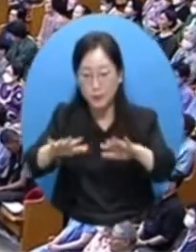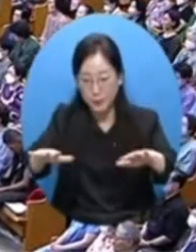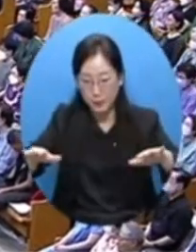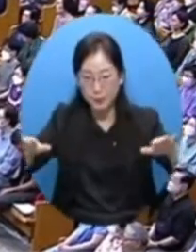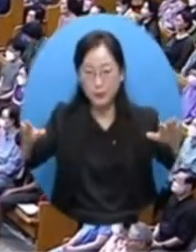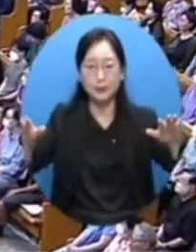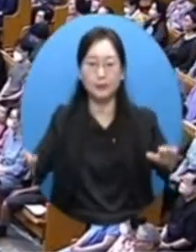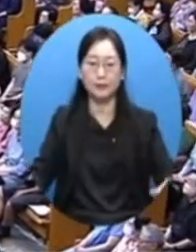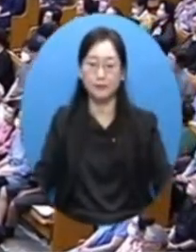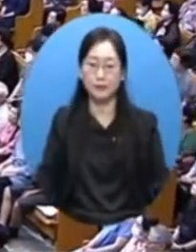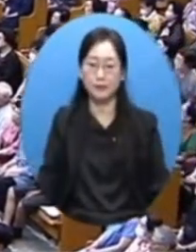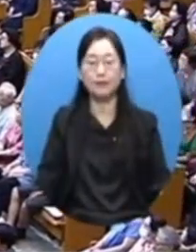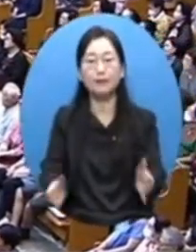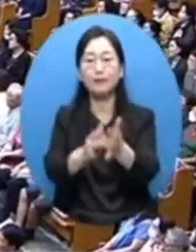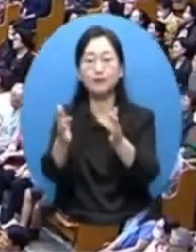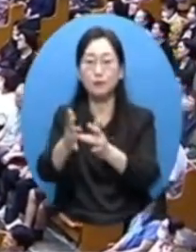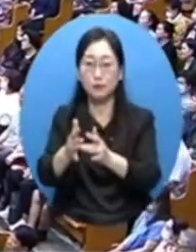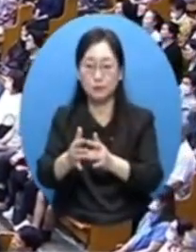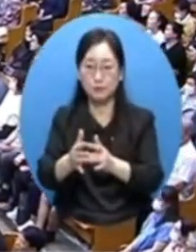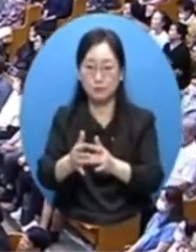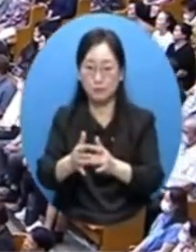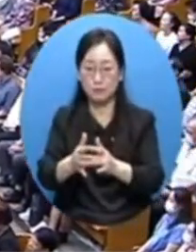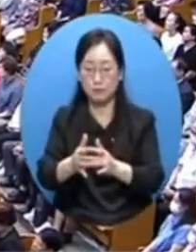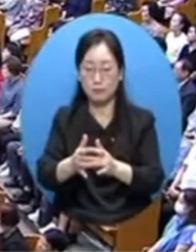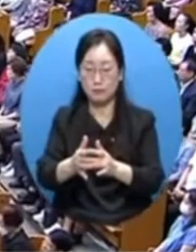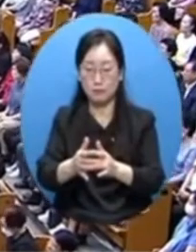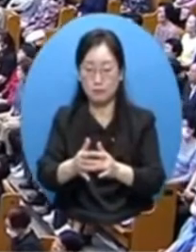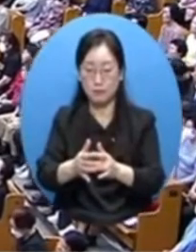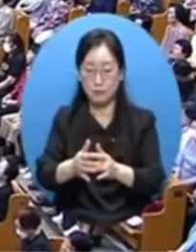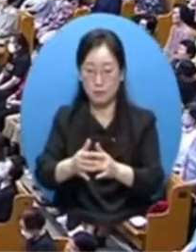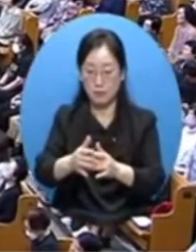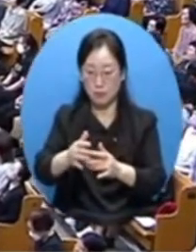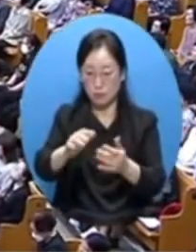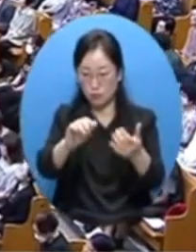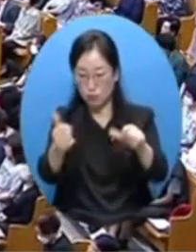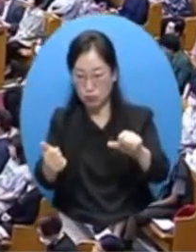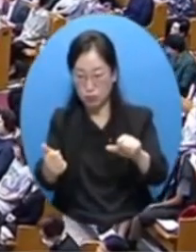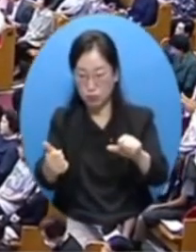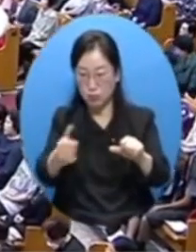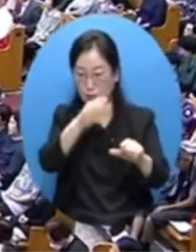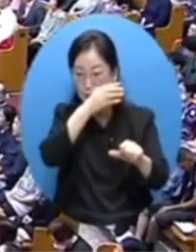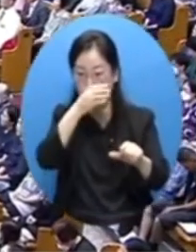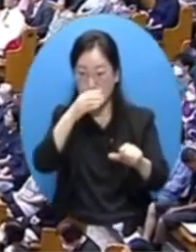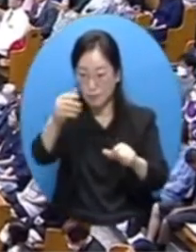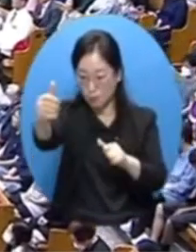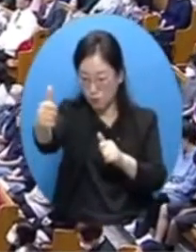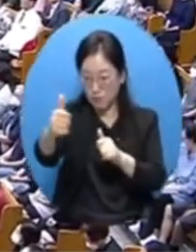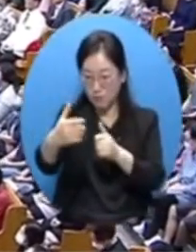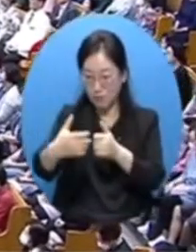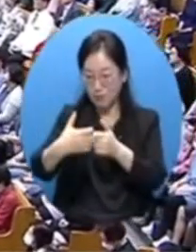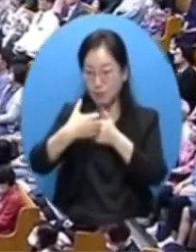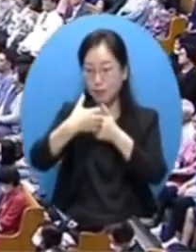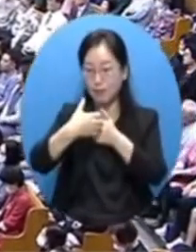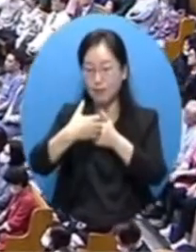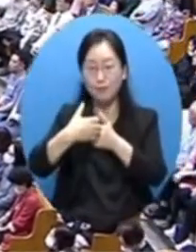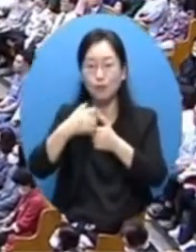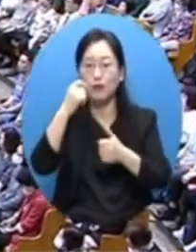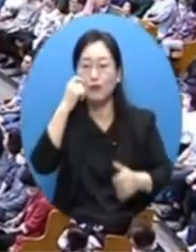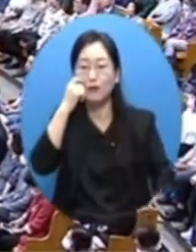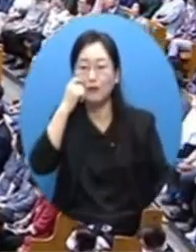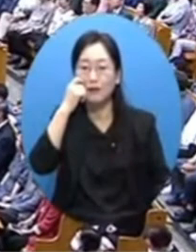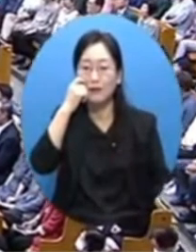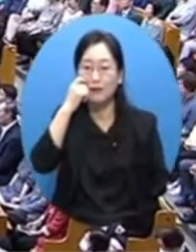잠잠해졌습니다. 예수님 앞에서는 죽음도 예수님 앞에 감히 어떻게 대항하지